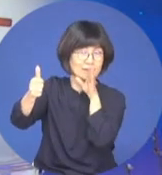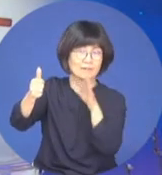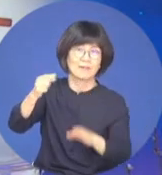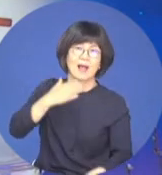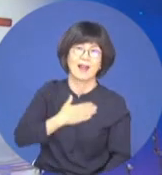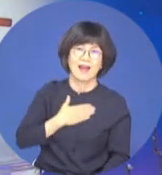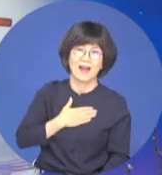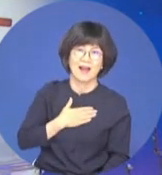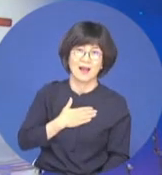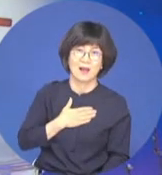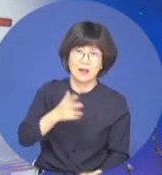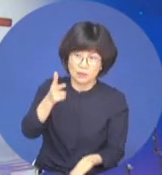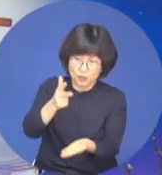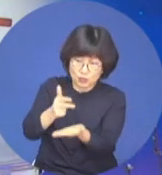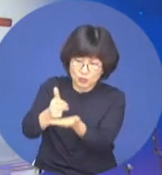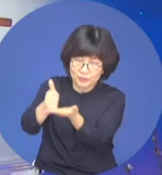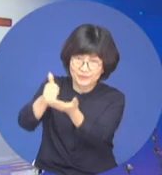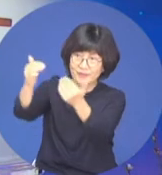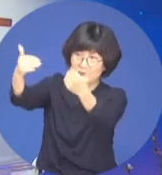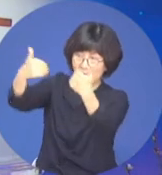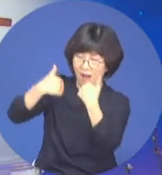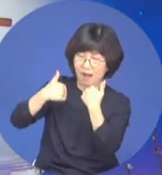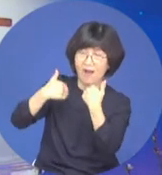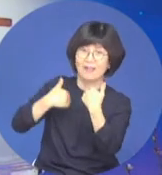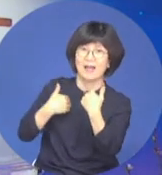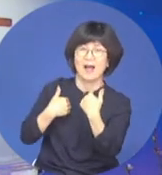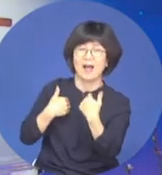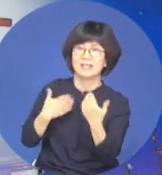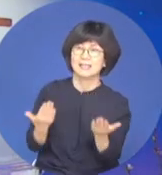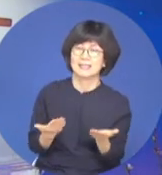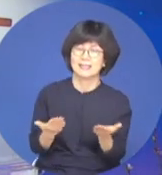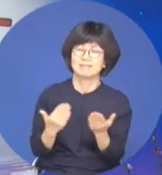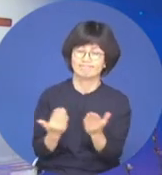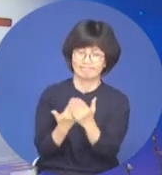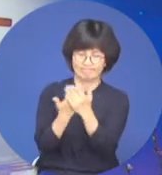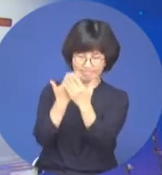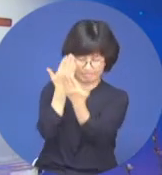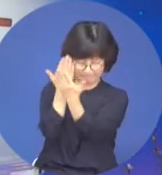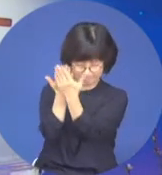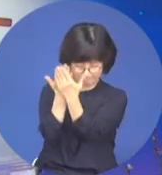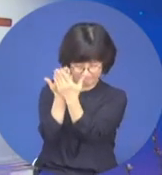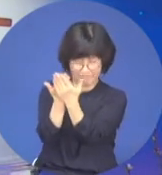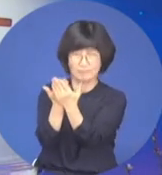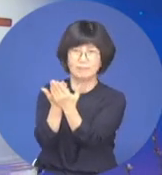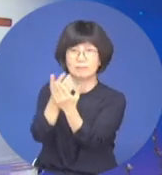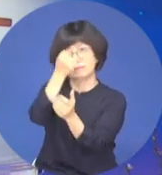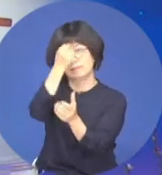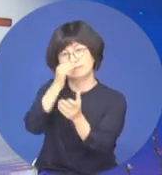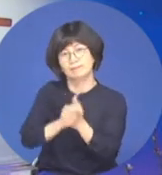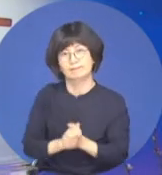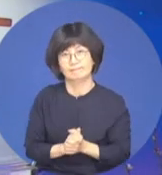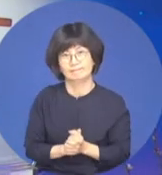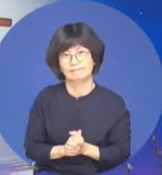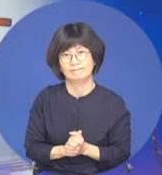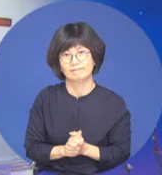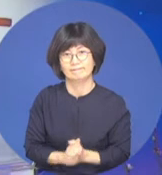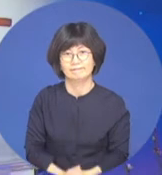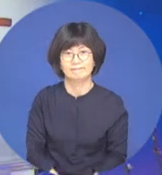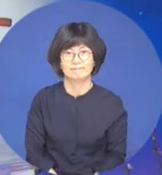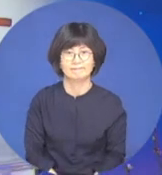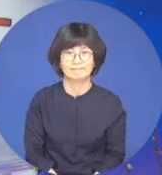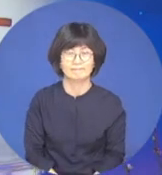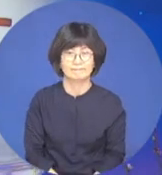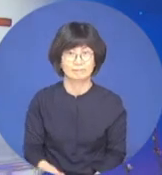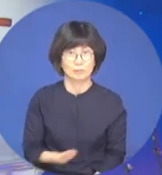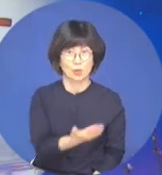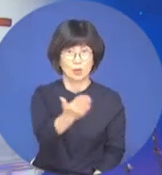주님이 나를 향한 주의 일을 부흥시켜 주십시오. 부흥. 예? 부흥이 나타나게 해달라고. 예? 여러분,